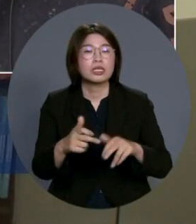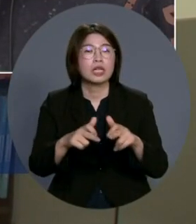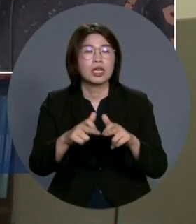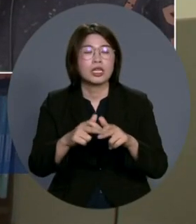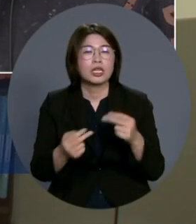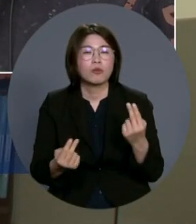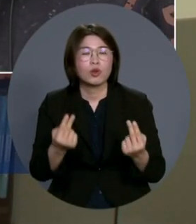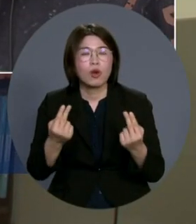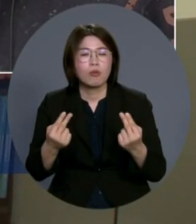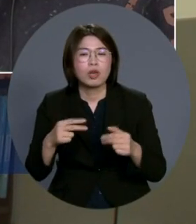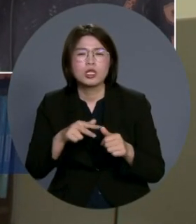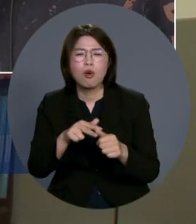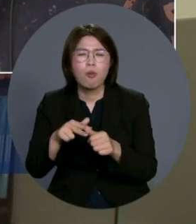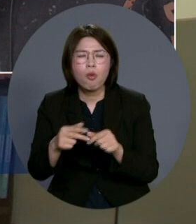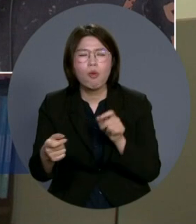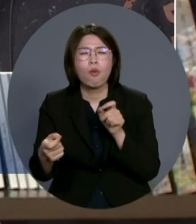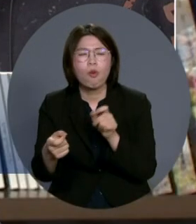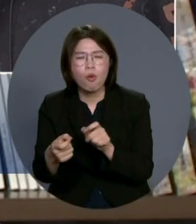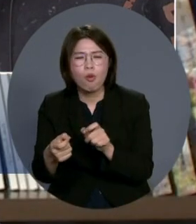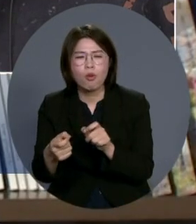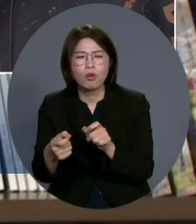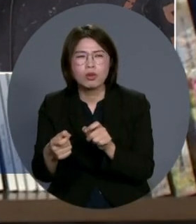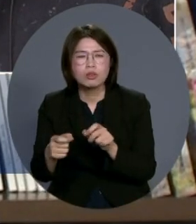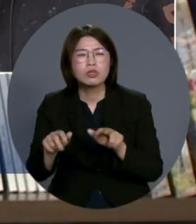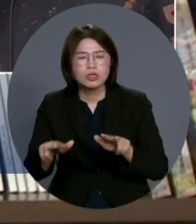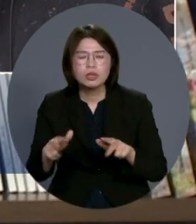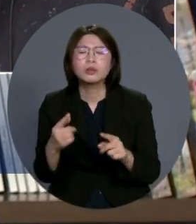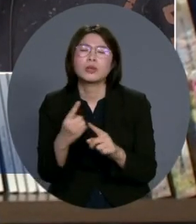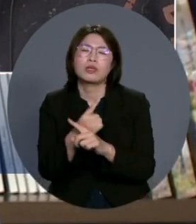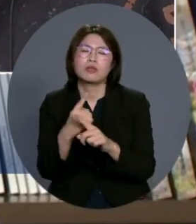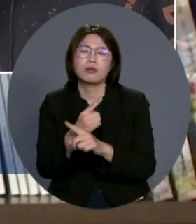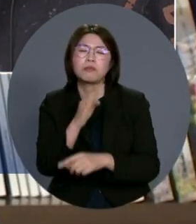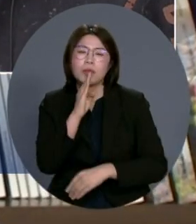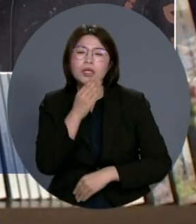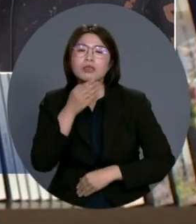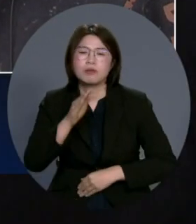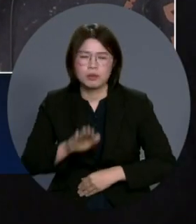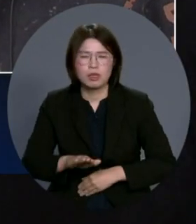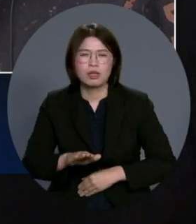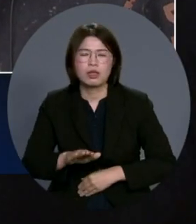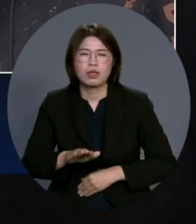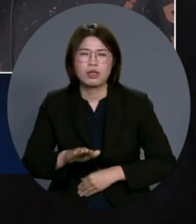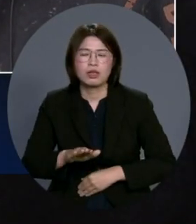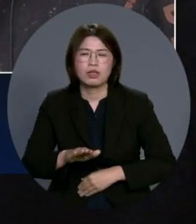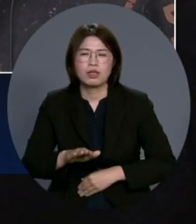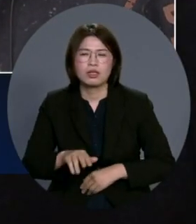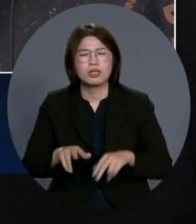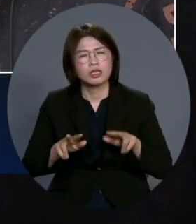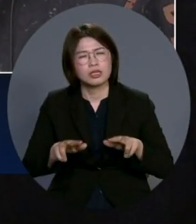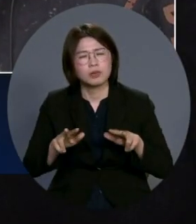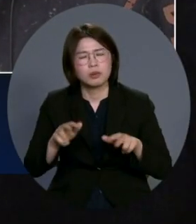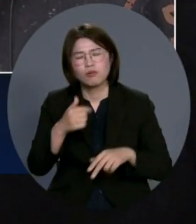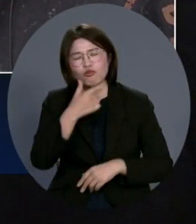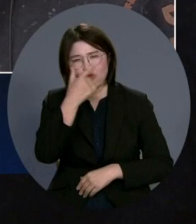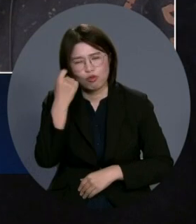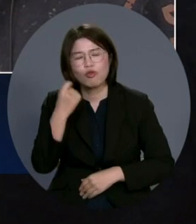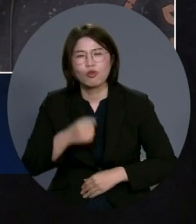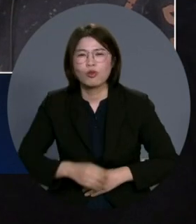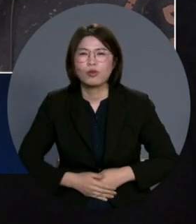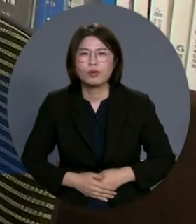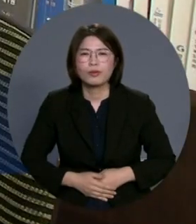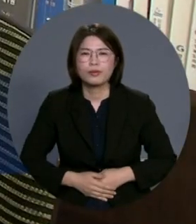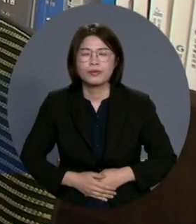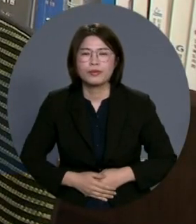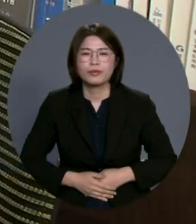정보를 접근하는데 많이 요즘에 개선이 된 거는 사실이지만 가야 할 길은 아직도